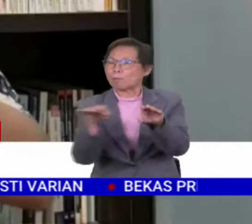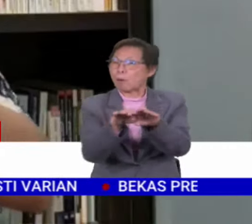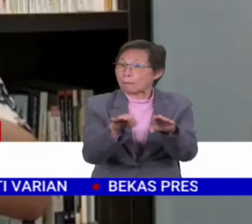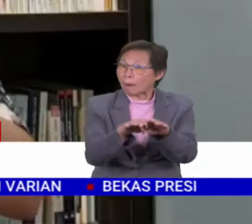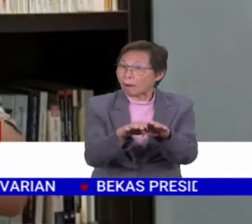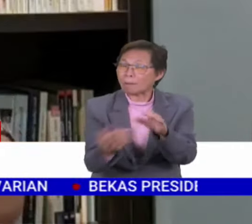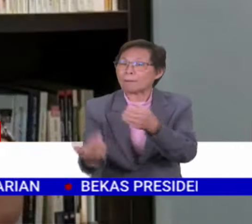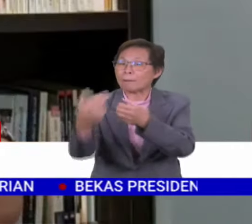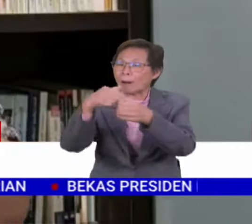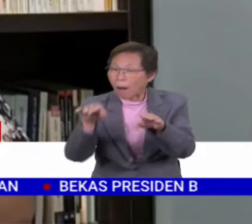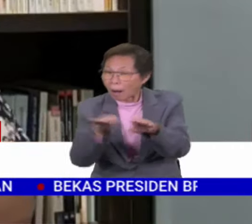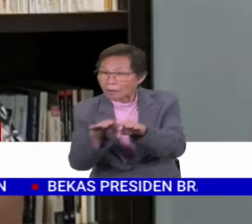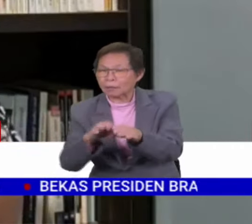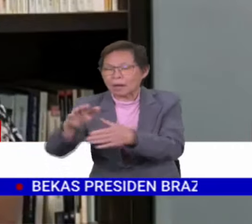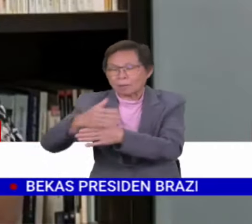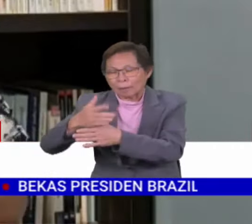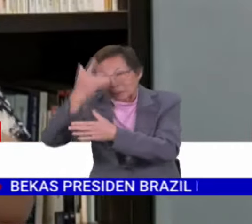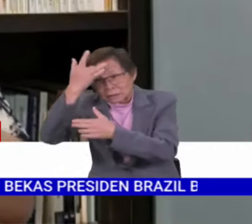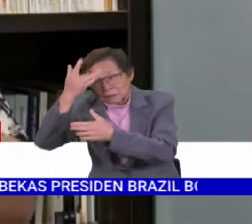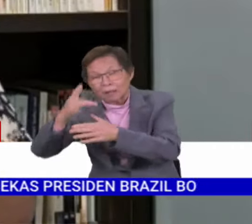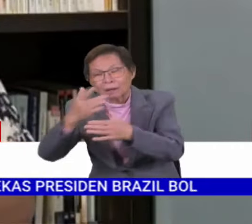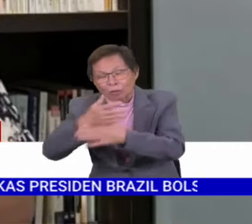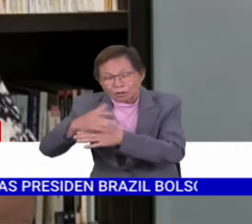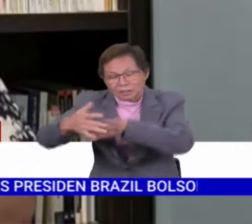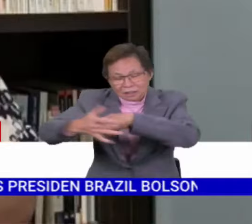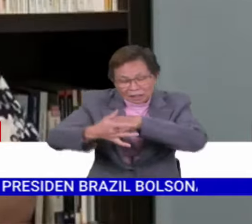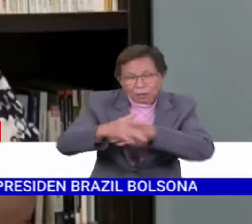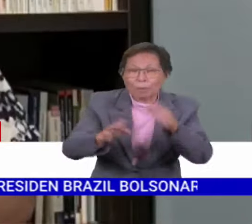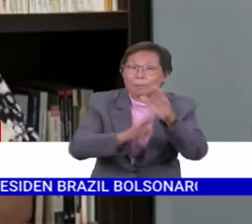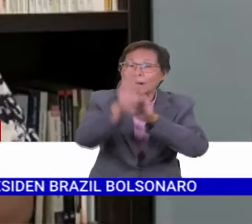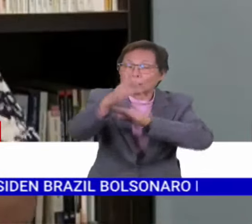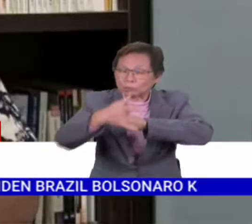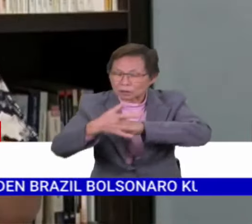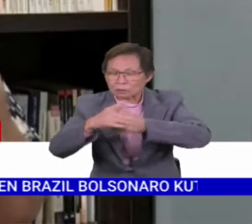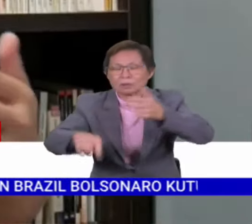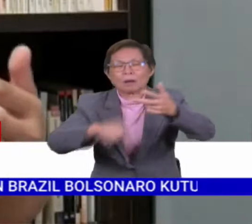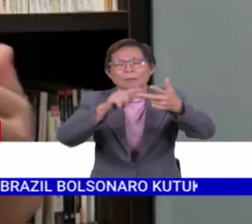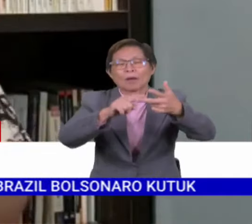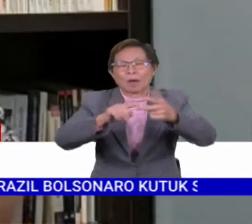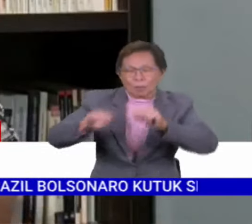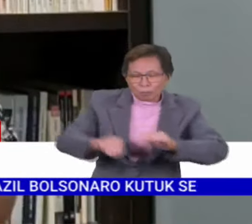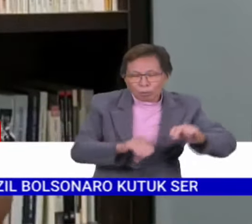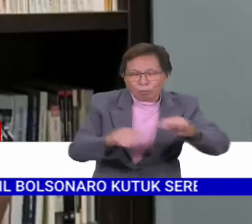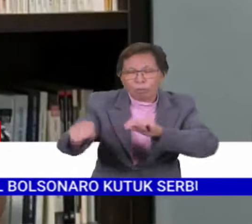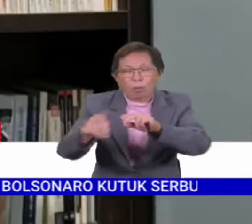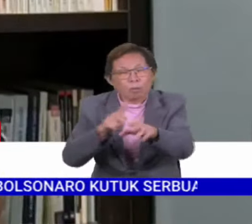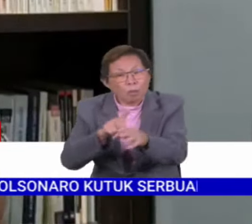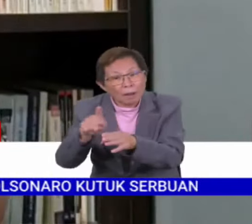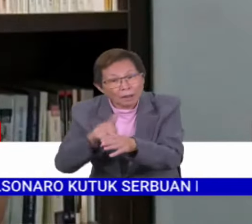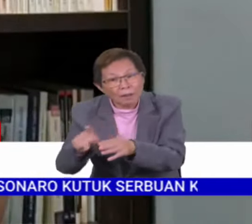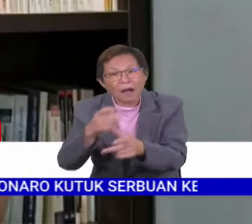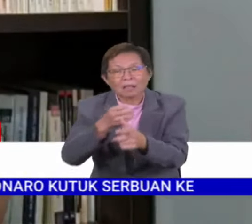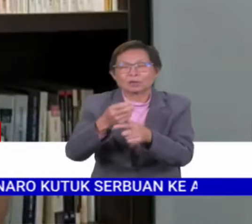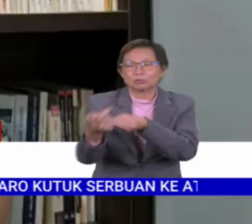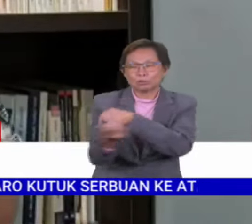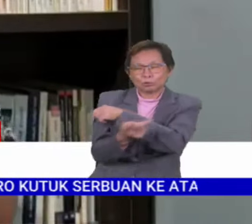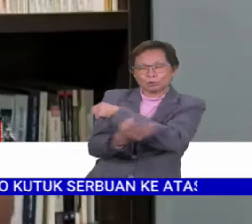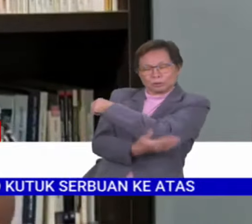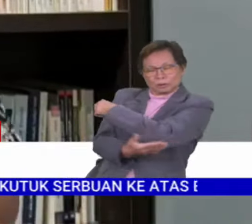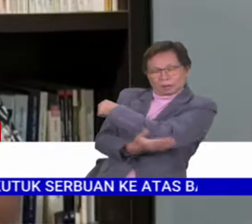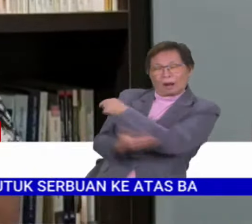tentang perkongsian teknologi, pembangunan teknologi, seterusnya mobilisasi kepakaran antara kedua negara